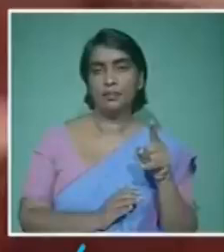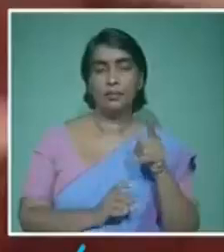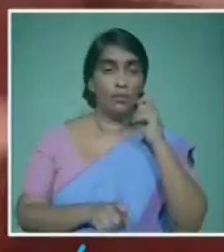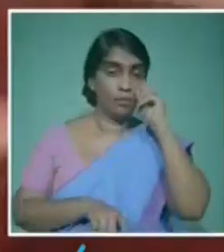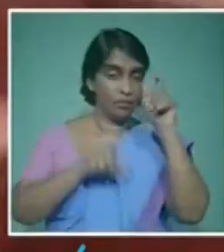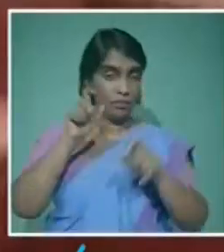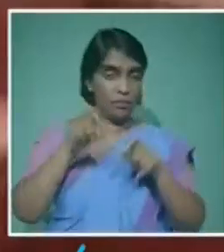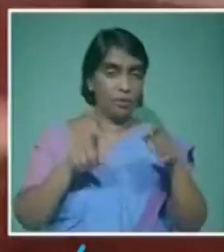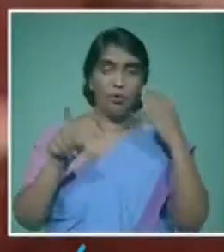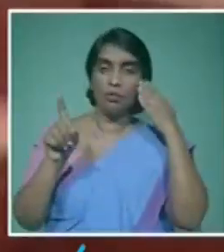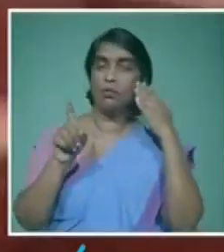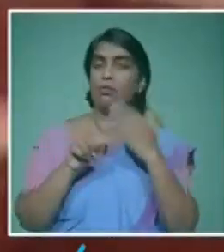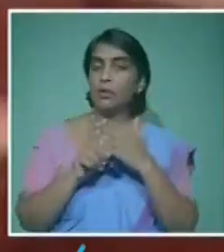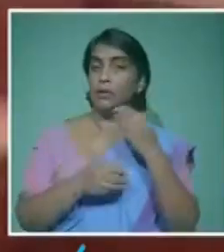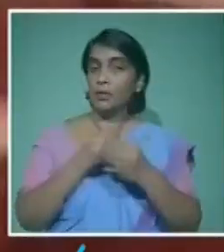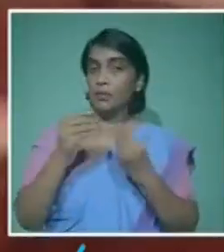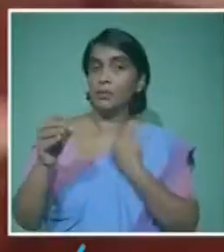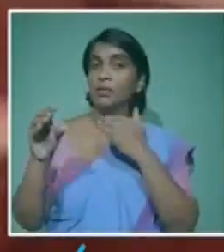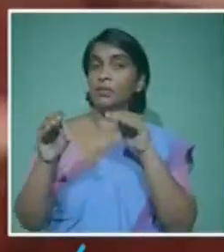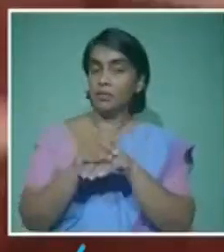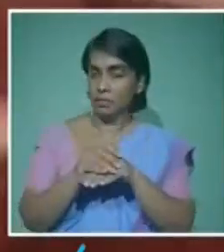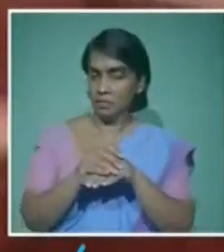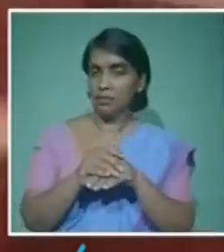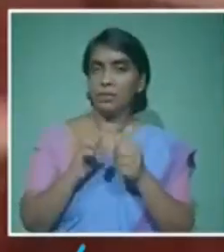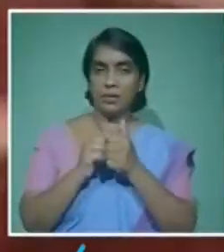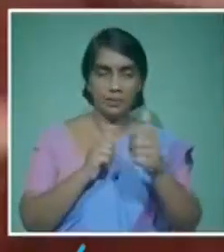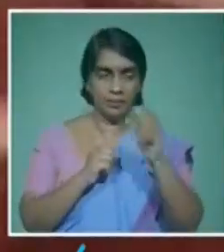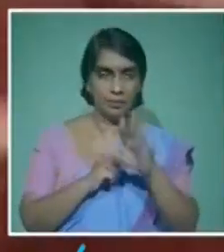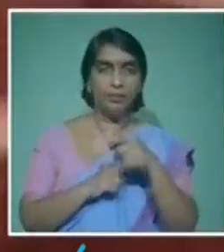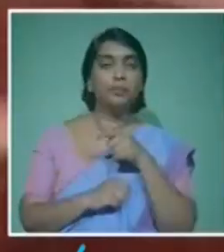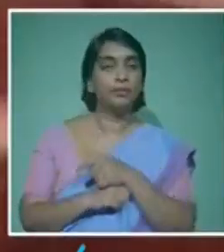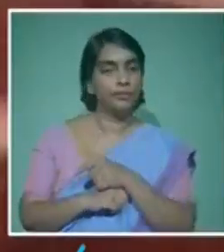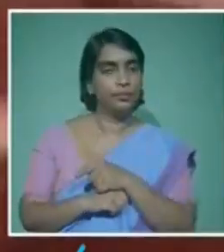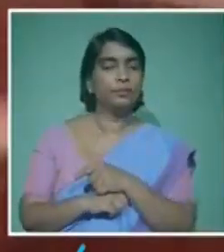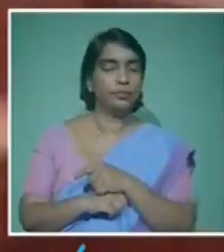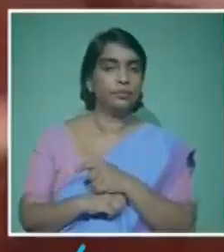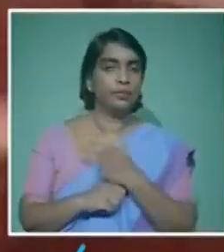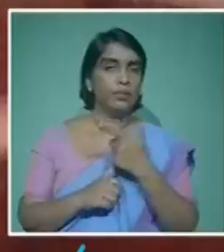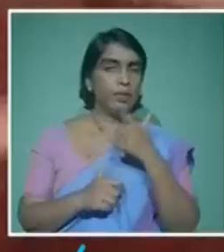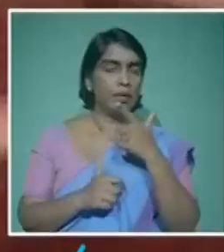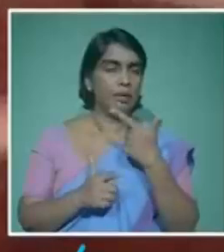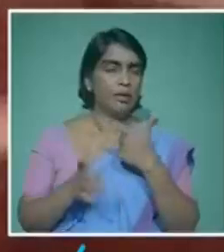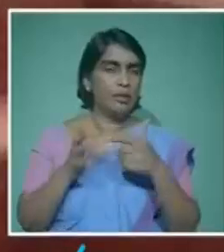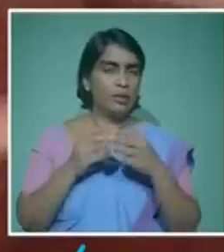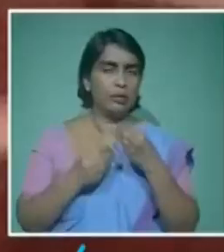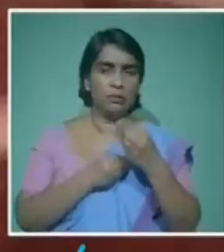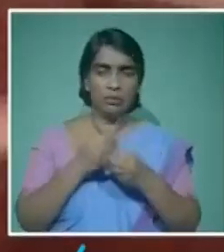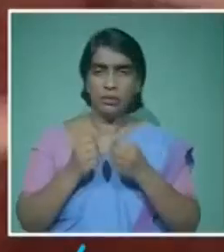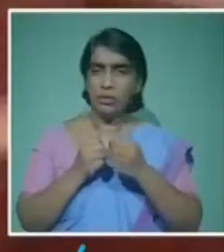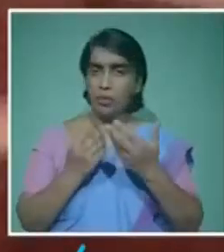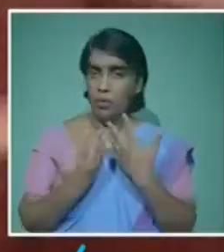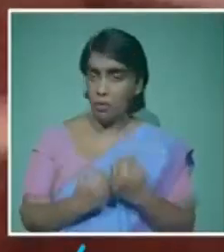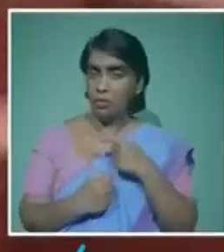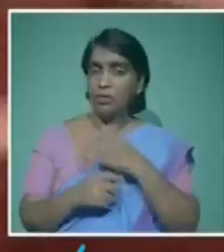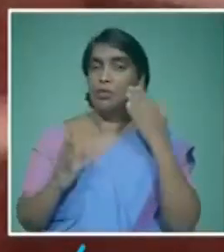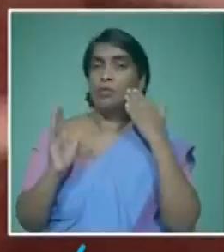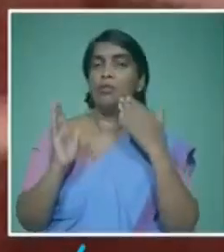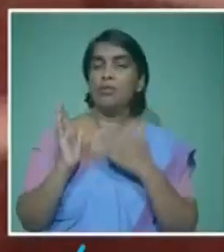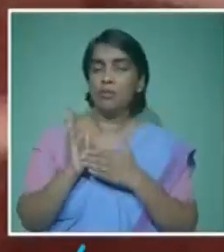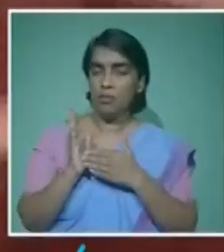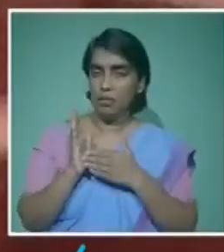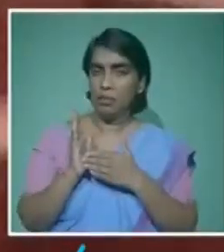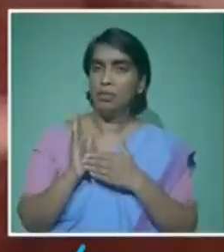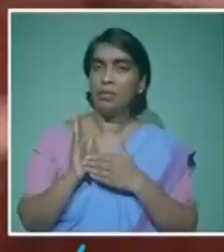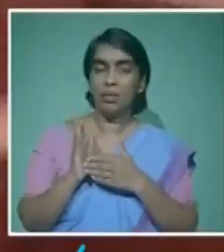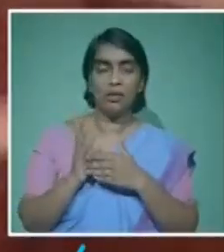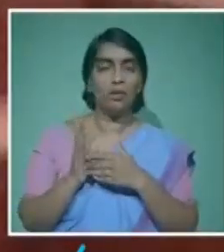கடலட்டை பண்ணைகள் அன்றி கடலட்டை இனப்பெருக்க கருத்தரிப்பு நிலையங்களை ஆரம்பிப்பதென்றால் அது குறித்து ஆலோசிக்கலாம் என அவர்களிடம்